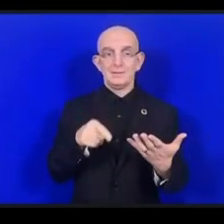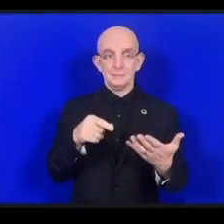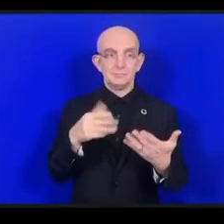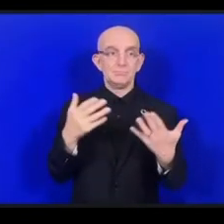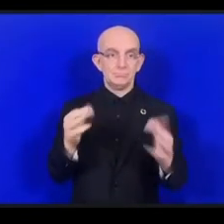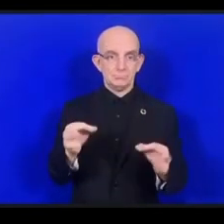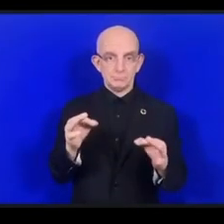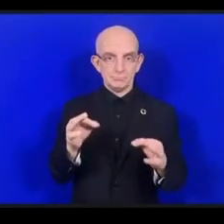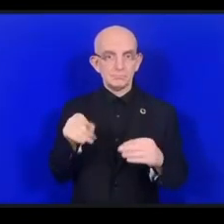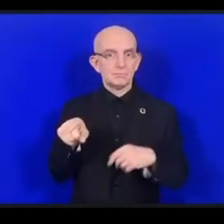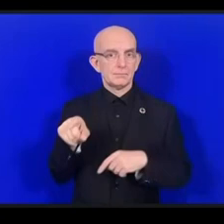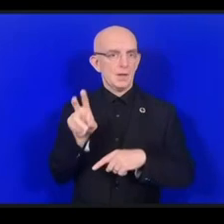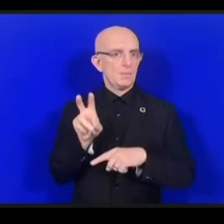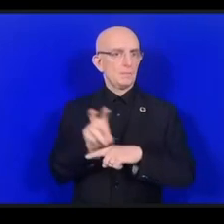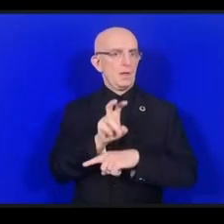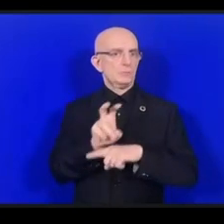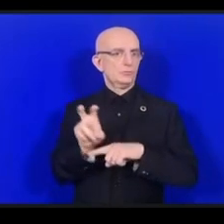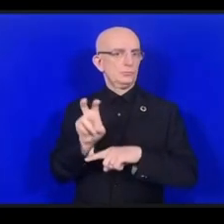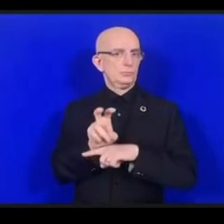而且呢，